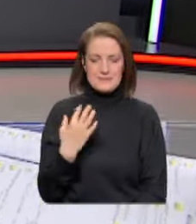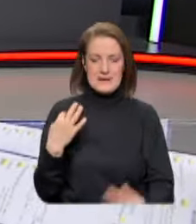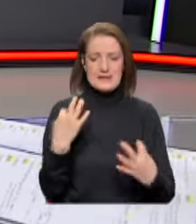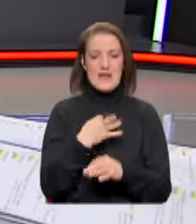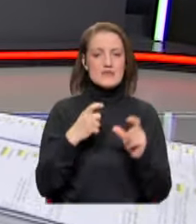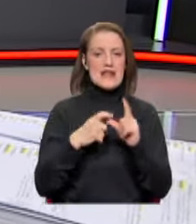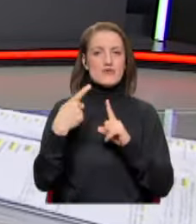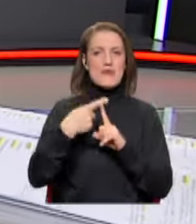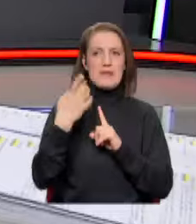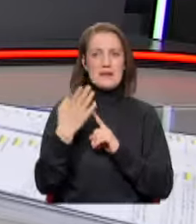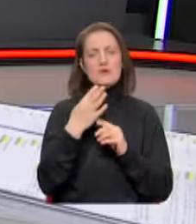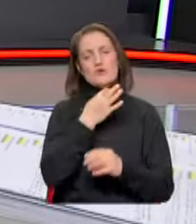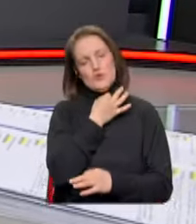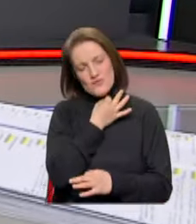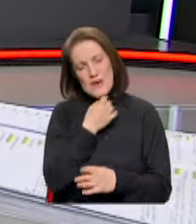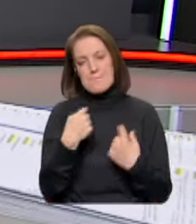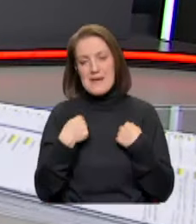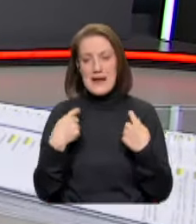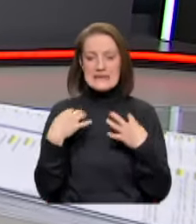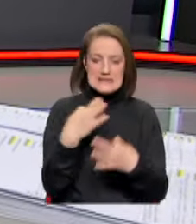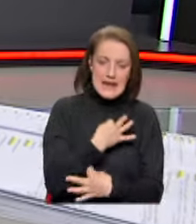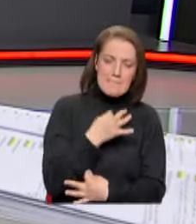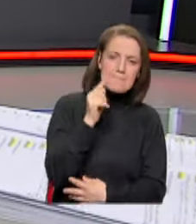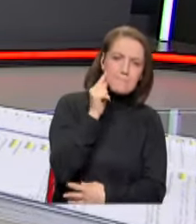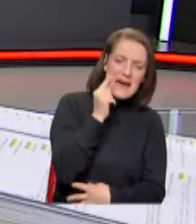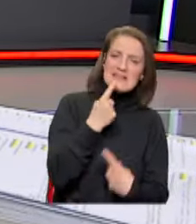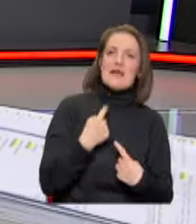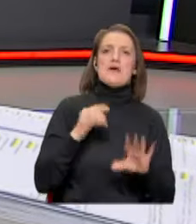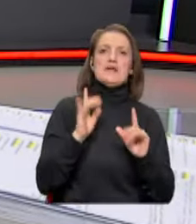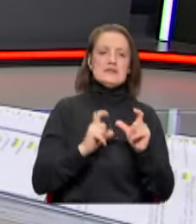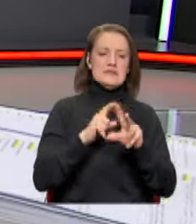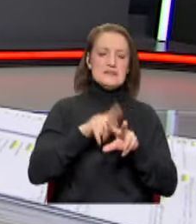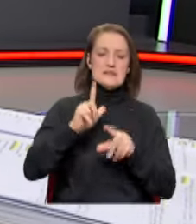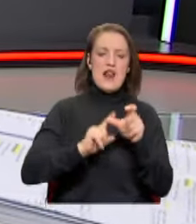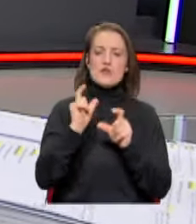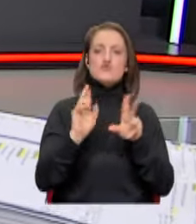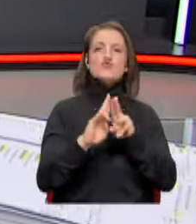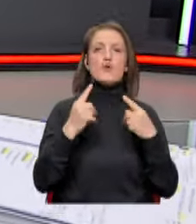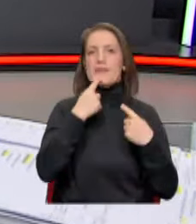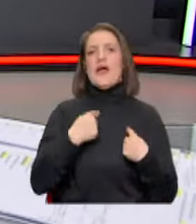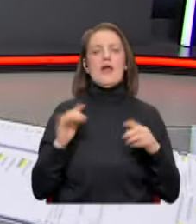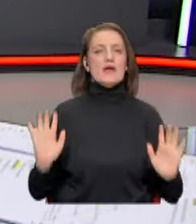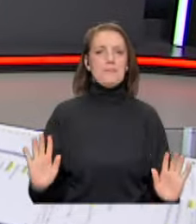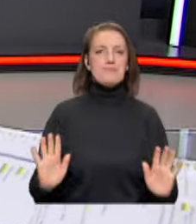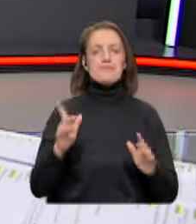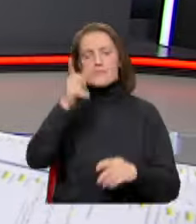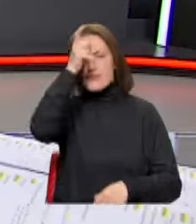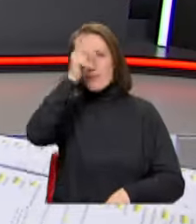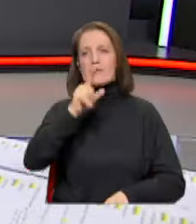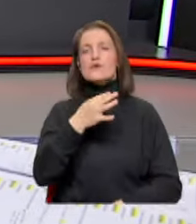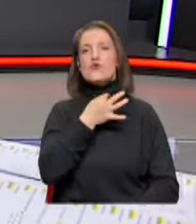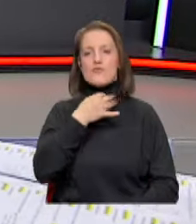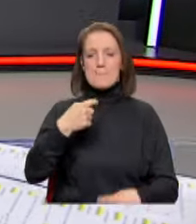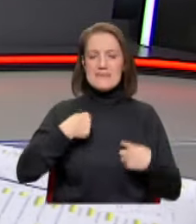Selçuk Tepeli ya Lütfen bana Sayın ya da Bey demeyin Selçuk lütfen çok yıprandı bu ifadeler çünkü Türkiye'de